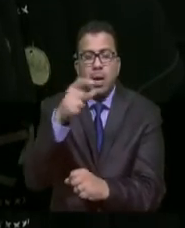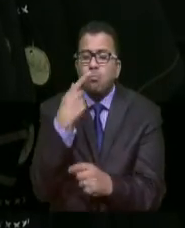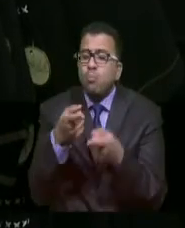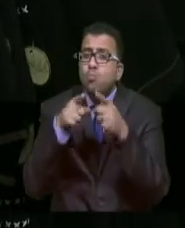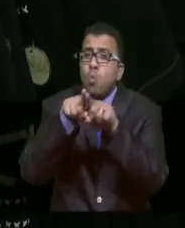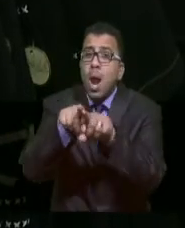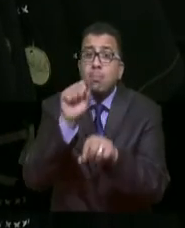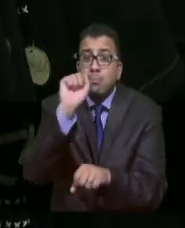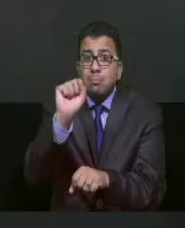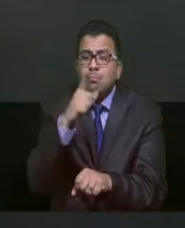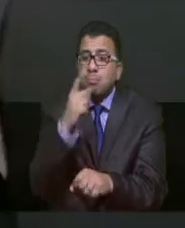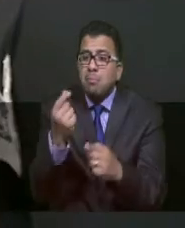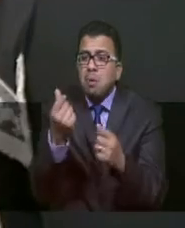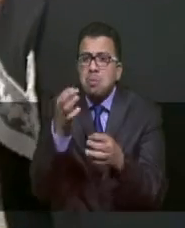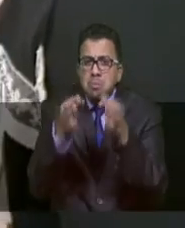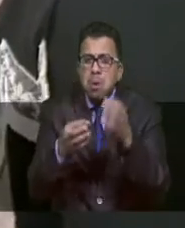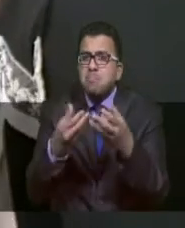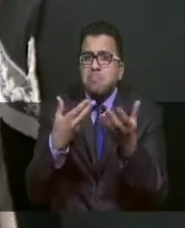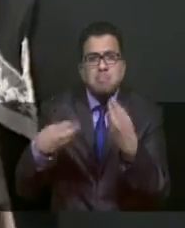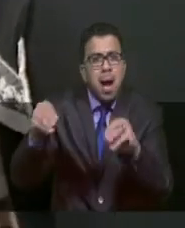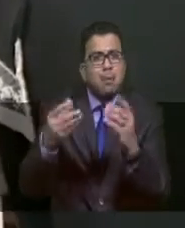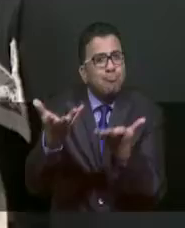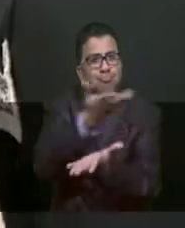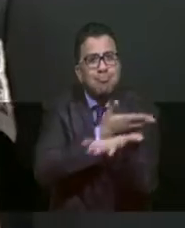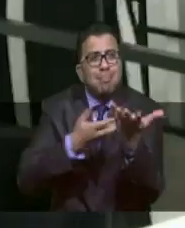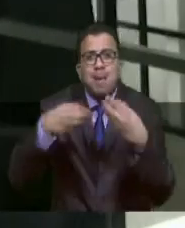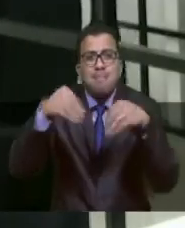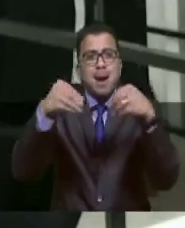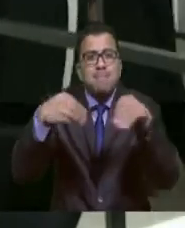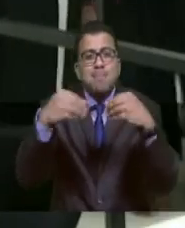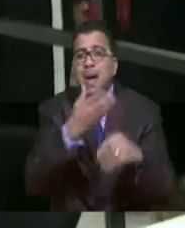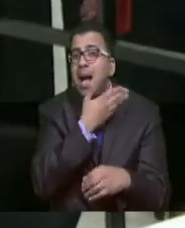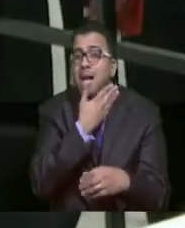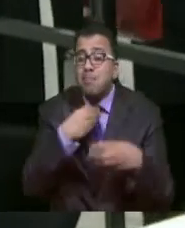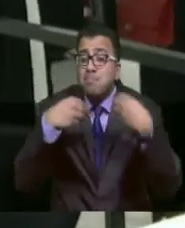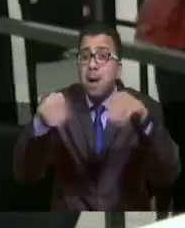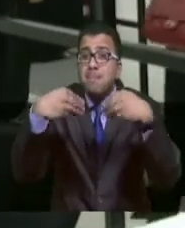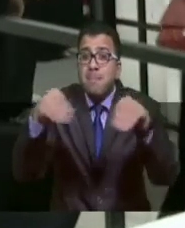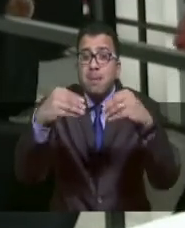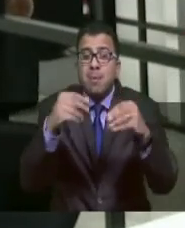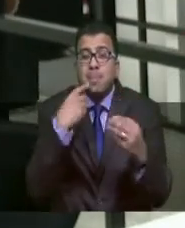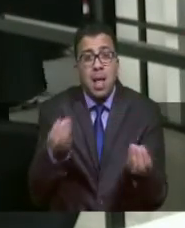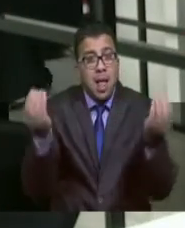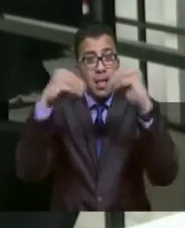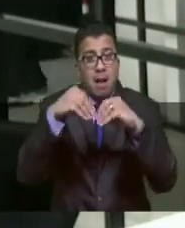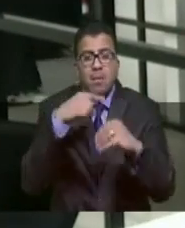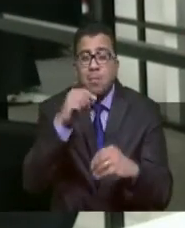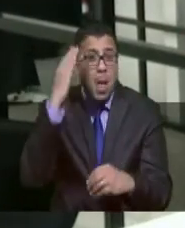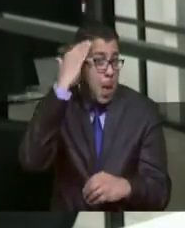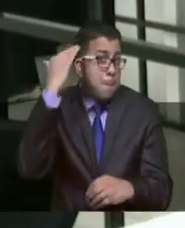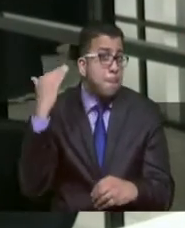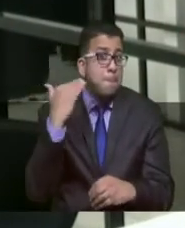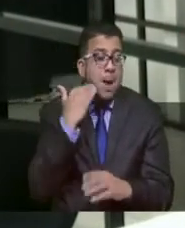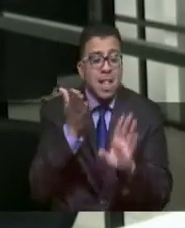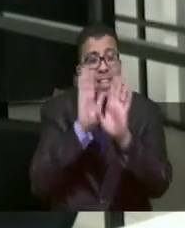تلائم امكانياتهم الماديه للترويج والتسويق للسلع والخدمات التي يقدمونها، بالاضافه الى تمكين المراه